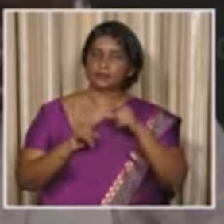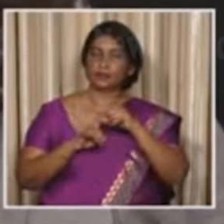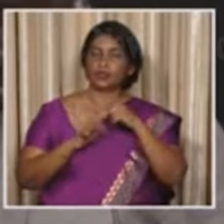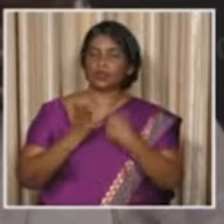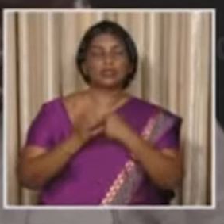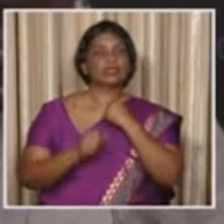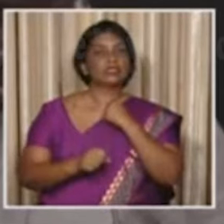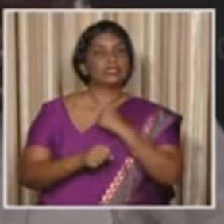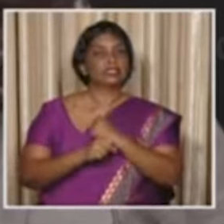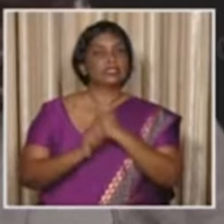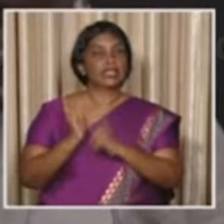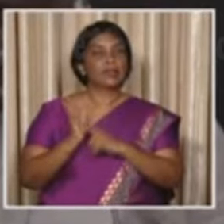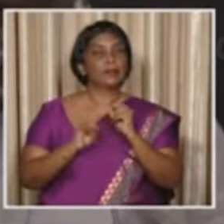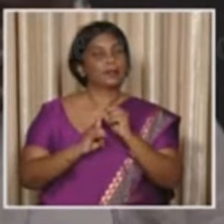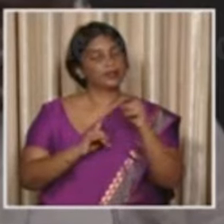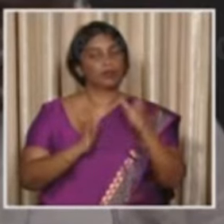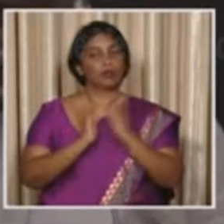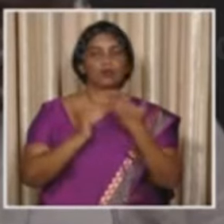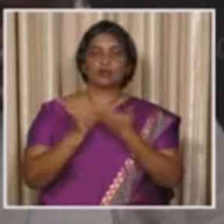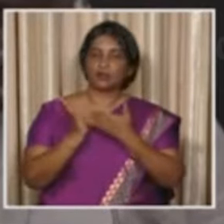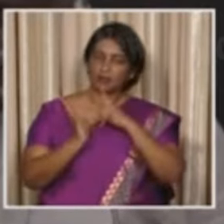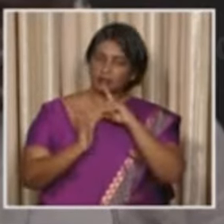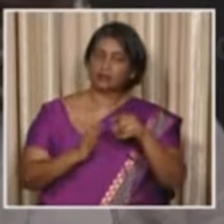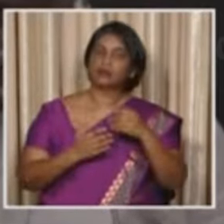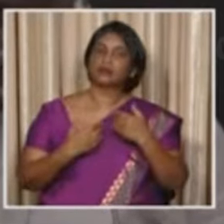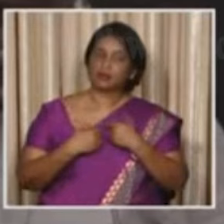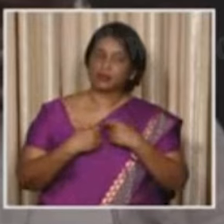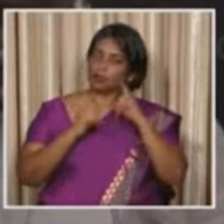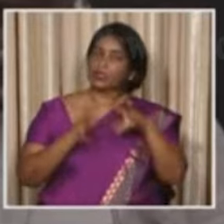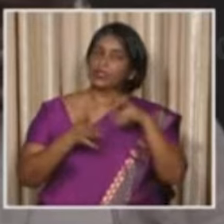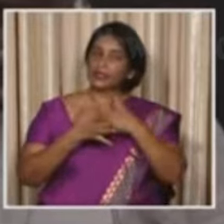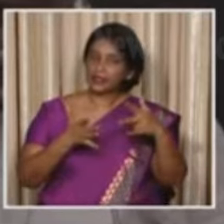පිරිස් මහත්මයාගේ තුමාගේ පොත්වලත් ඕකම තමයි කියලා තිබුණේ. අපිත්